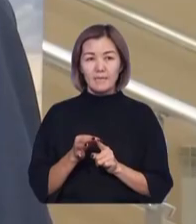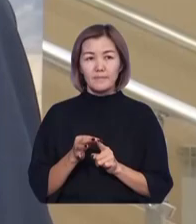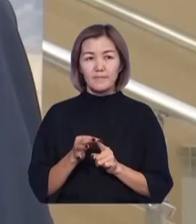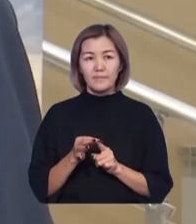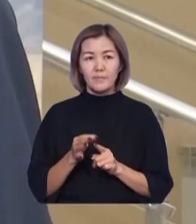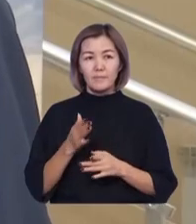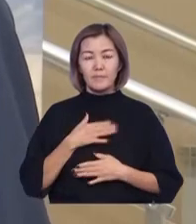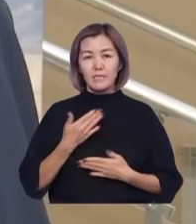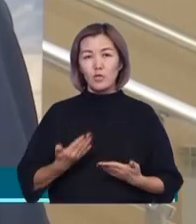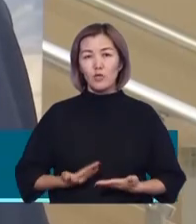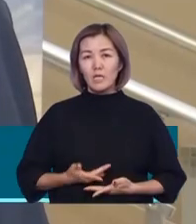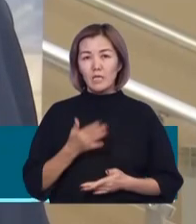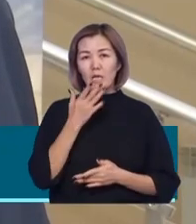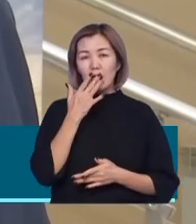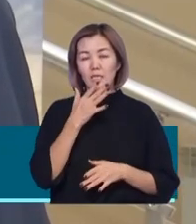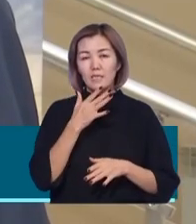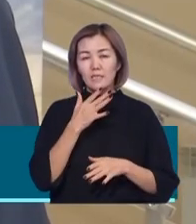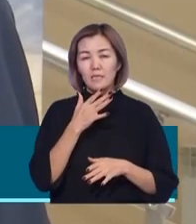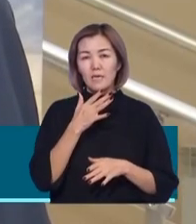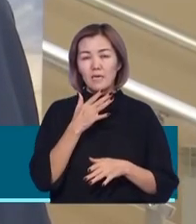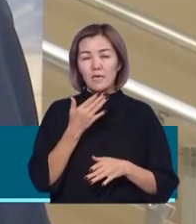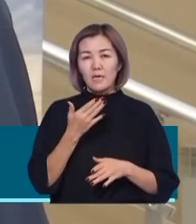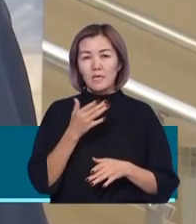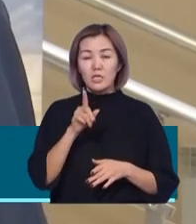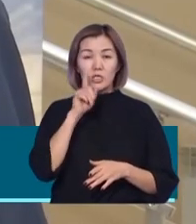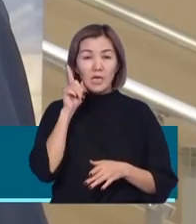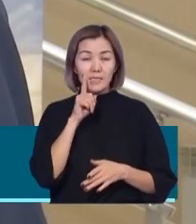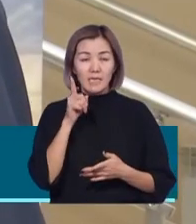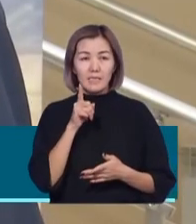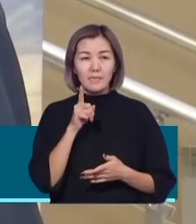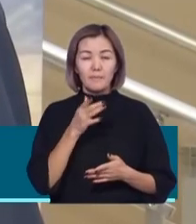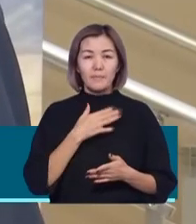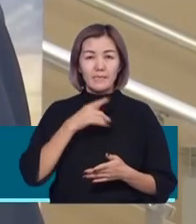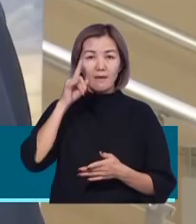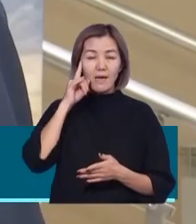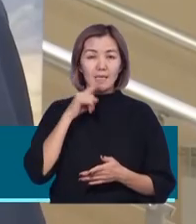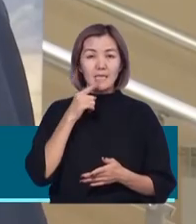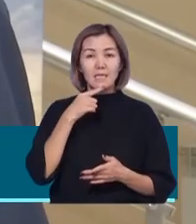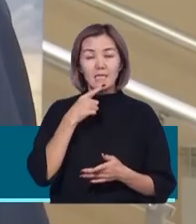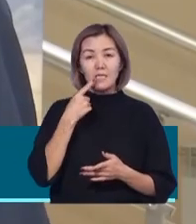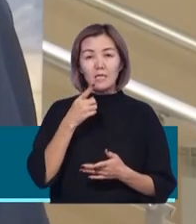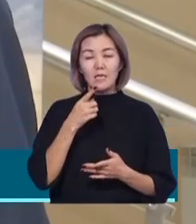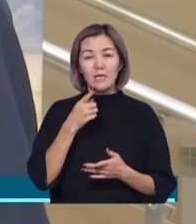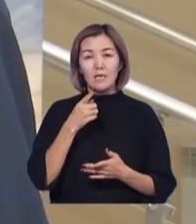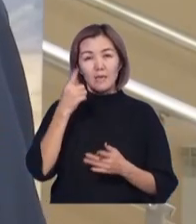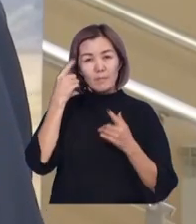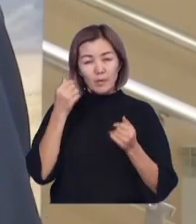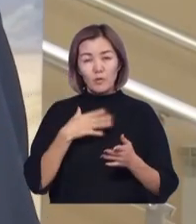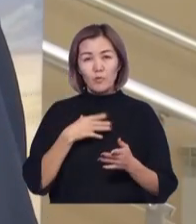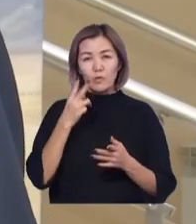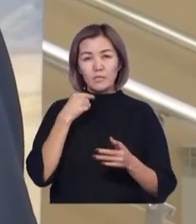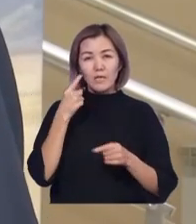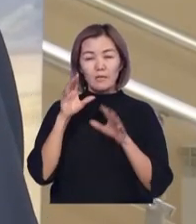бізде тұратын этностардың, соның ішіндегі жас ұрпақтың, біздің ана тілімізде сөйлеуі, қазақтың құрып